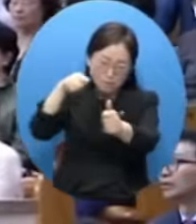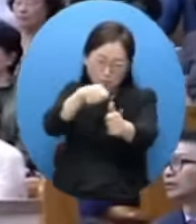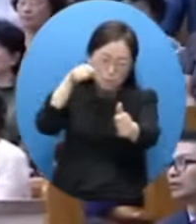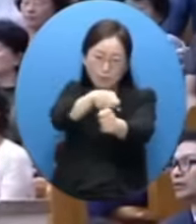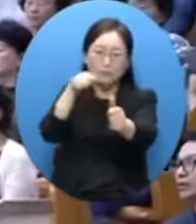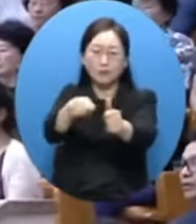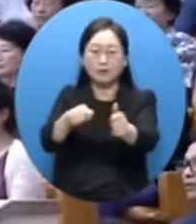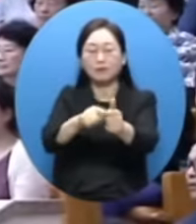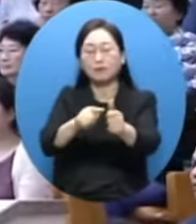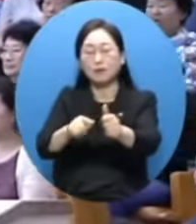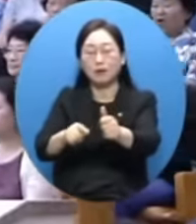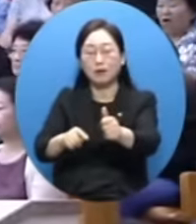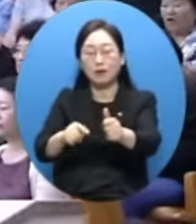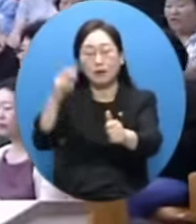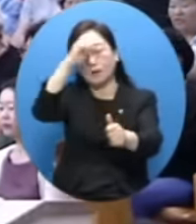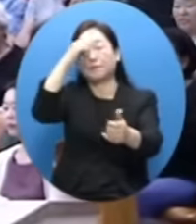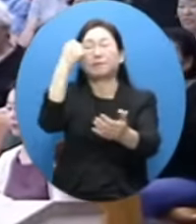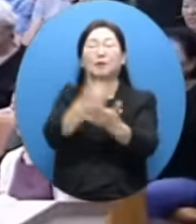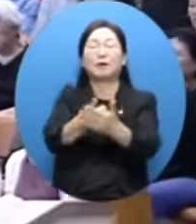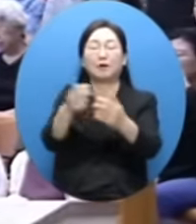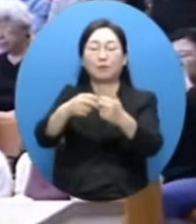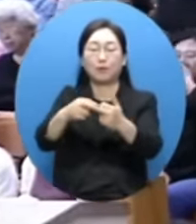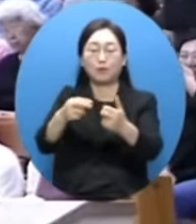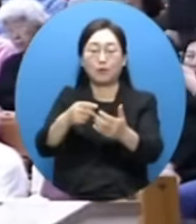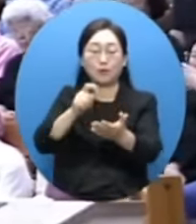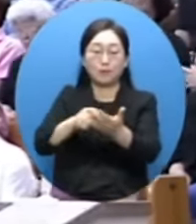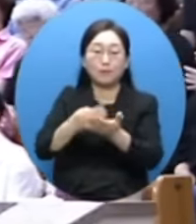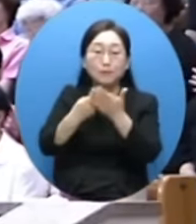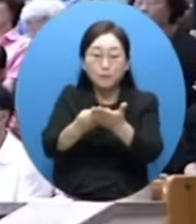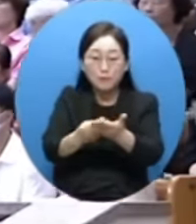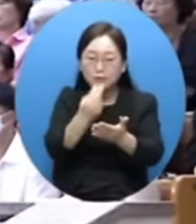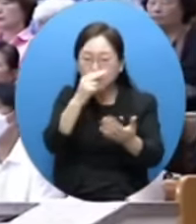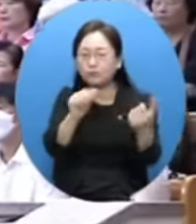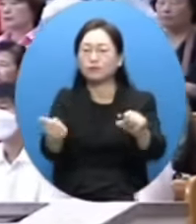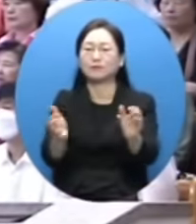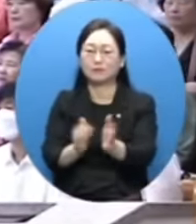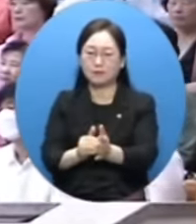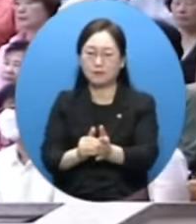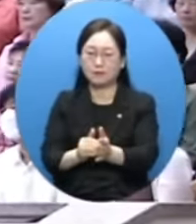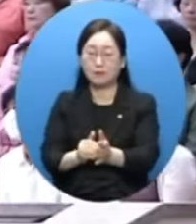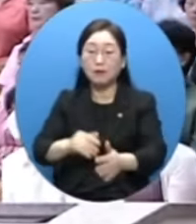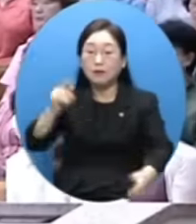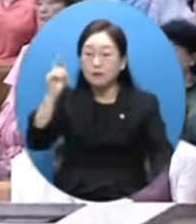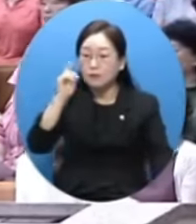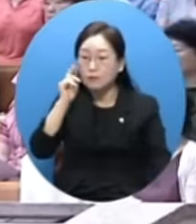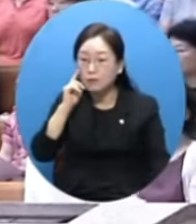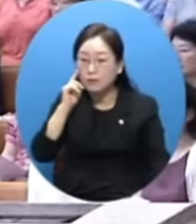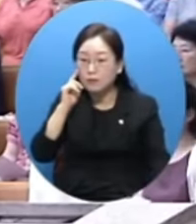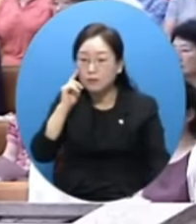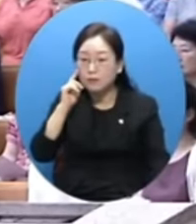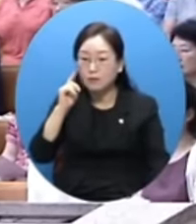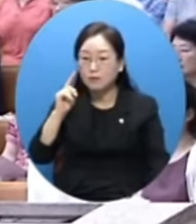자리에 쓰러지고 병원에 실려갔지만 곧 숨을 거뒀습니다. 왜